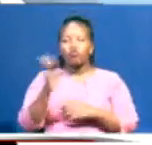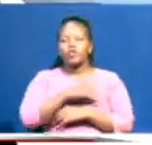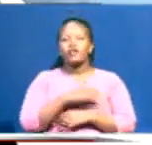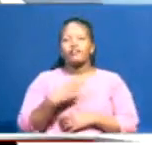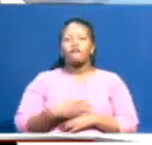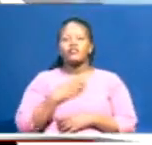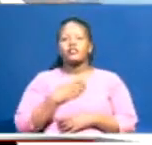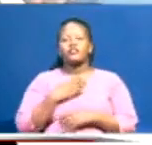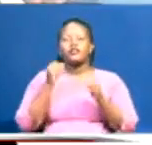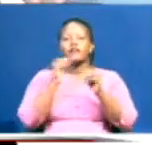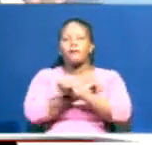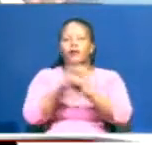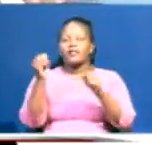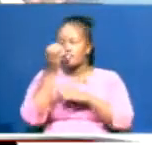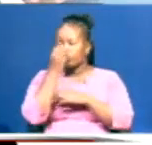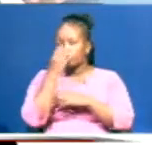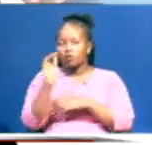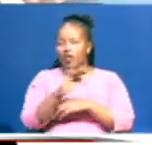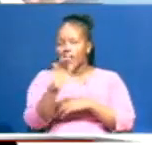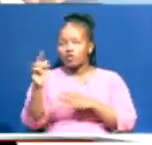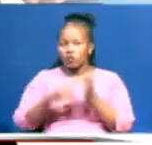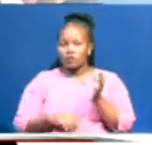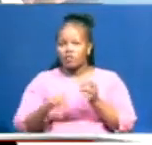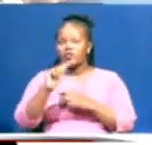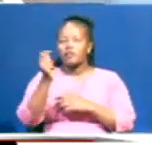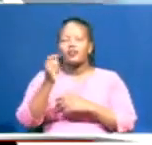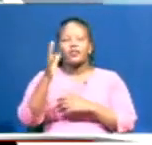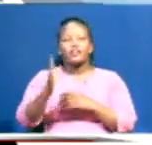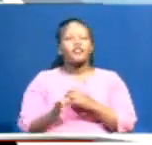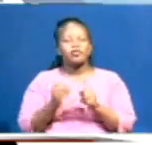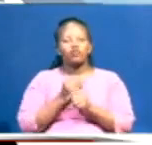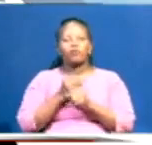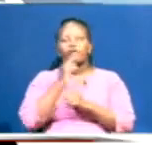Ruto aliwahimiza Wakenya hao wawe mabalozi wema wa taifa hili.